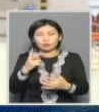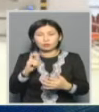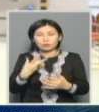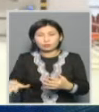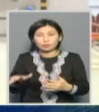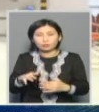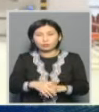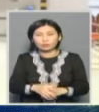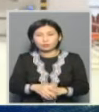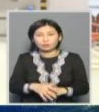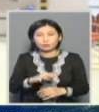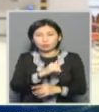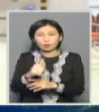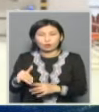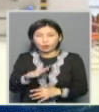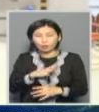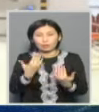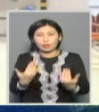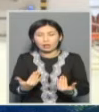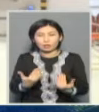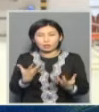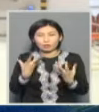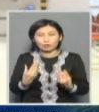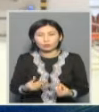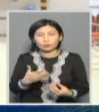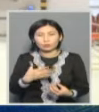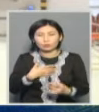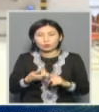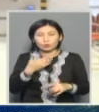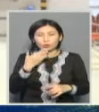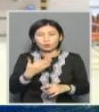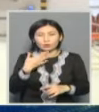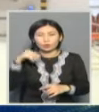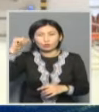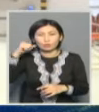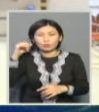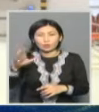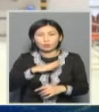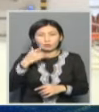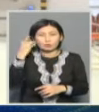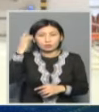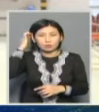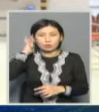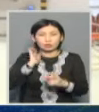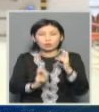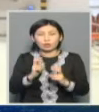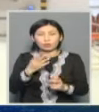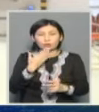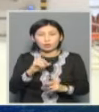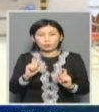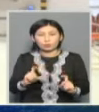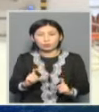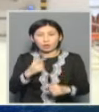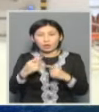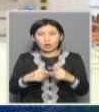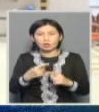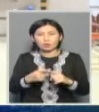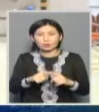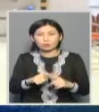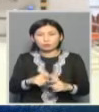110-да 110, 150-де 150, 200-де 200 құйылма формасы. Қазір таңда бізден оны сұраныс, Өзбекстан заводтары сұрап отыр. Ары қарай